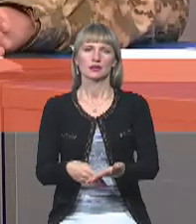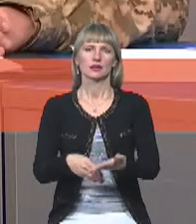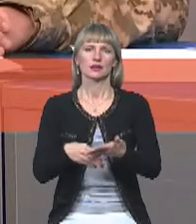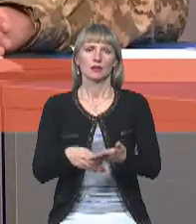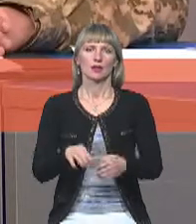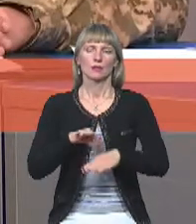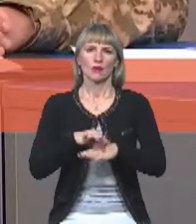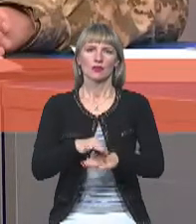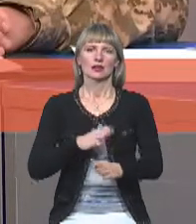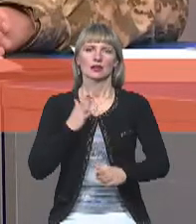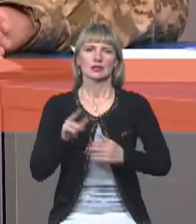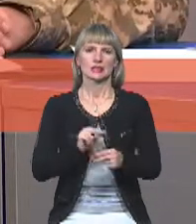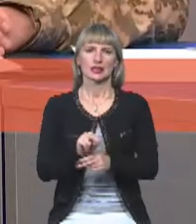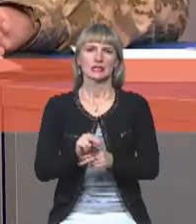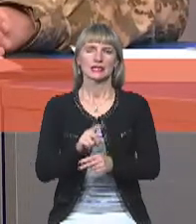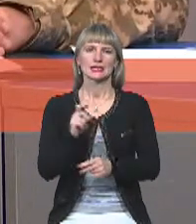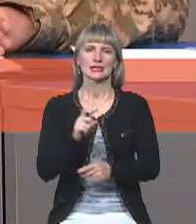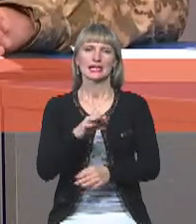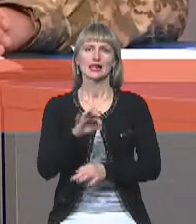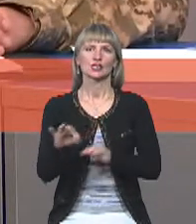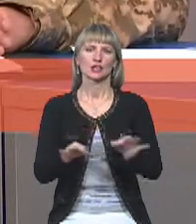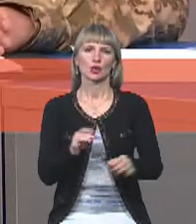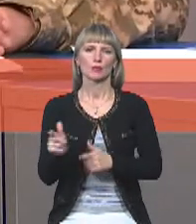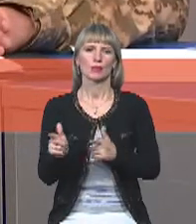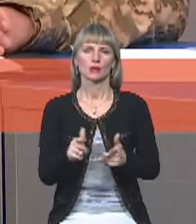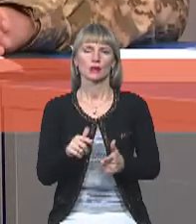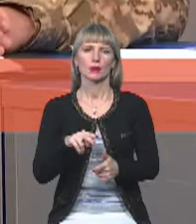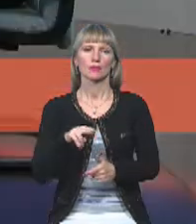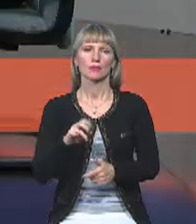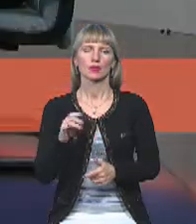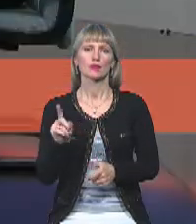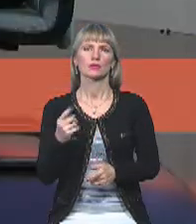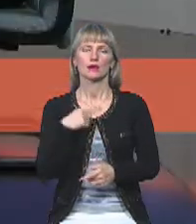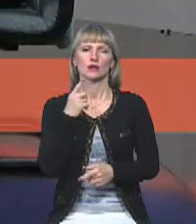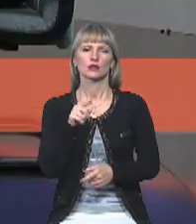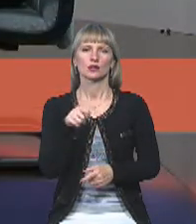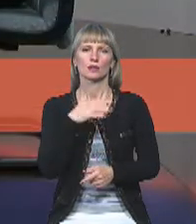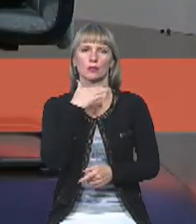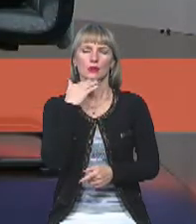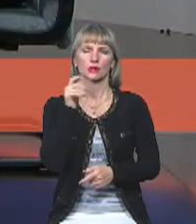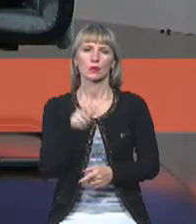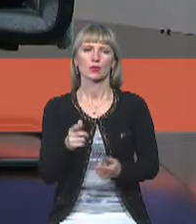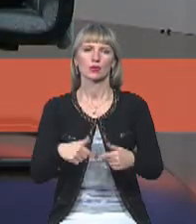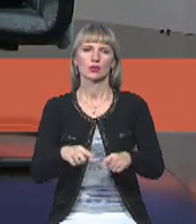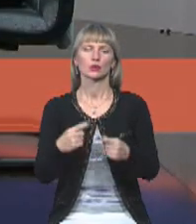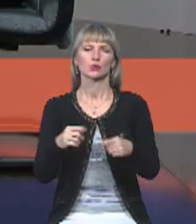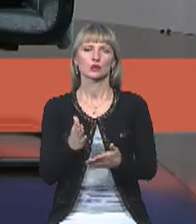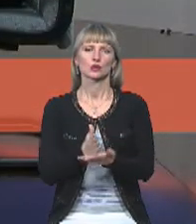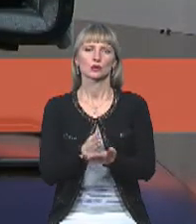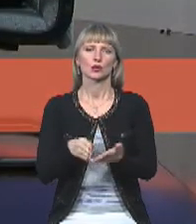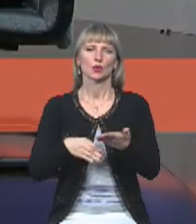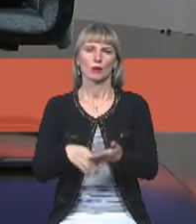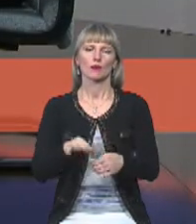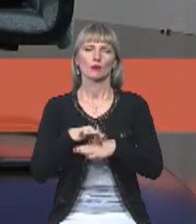допомогти в проведенні занять з інженерної підготовки. Пане Іване, а чому ви кажете, там багато громадських організацій, інших служб допомагають